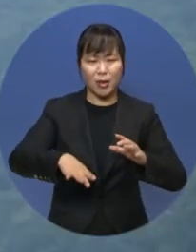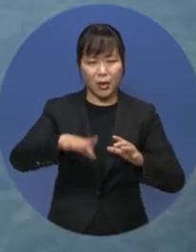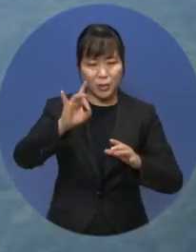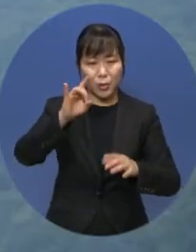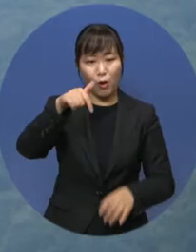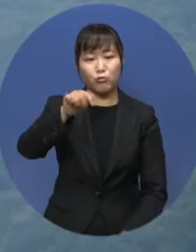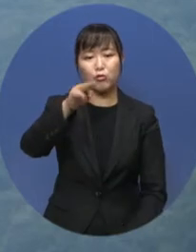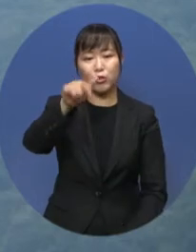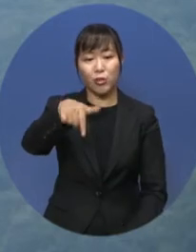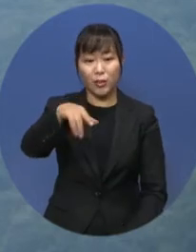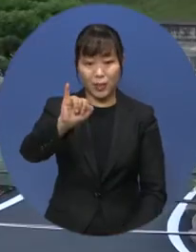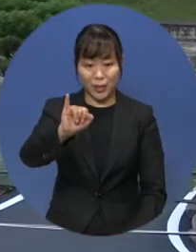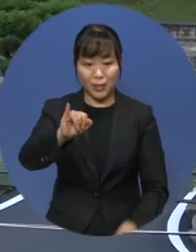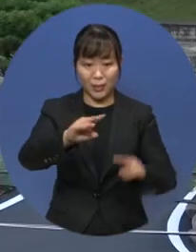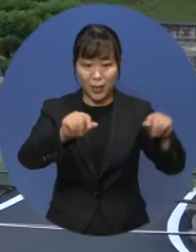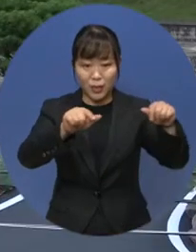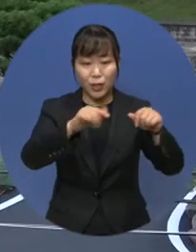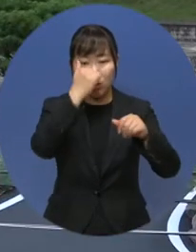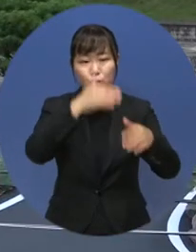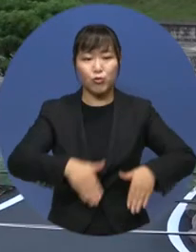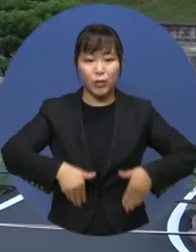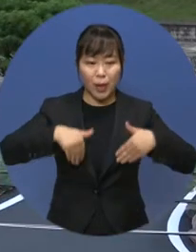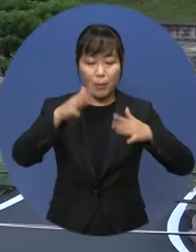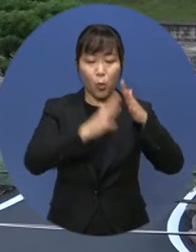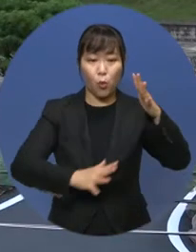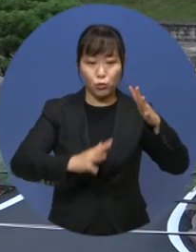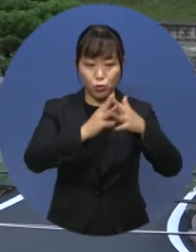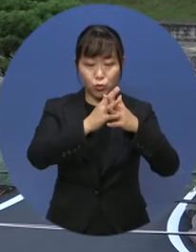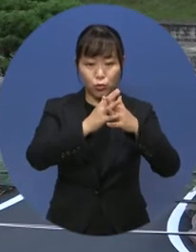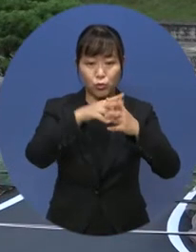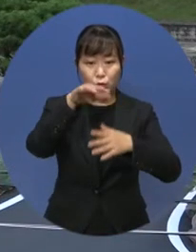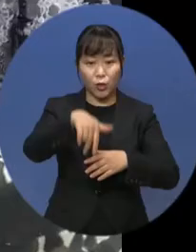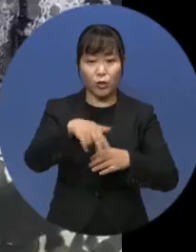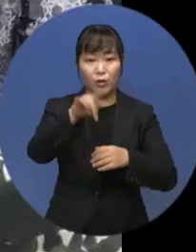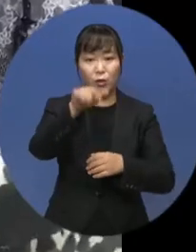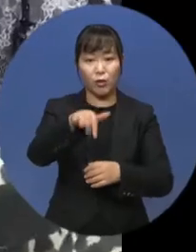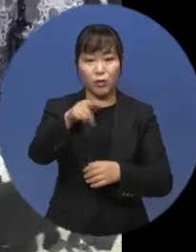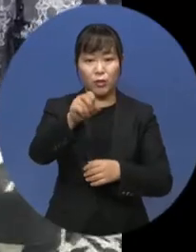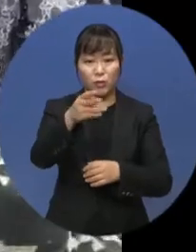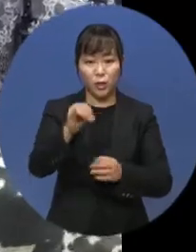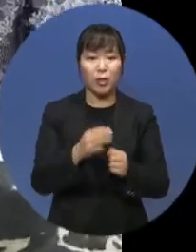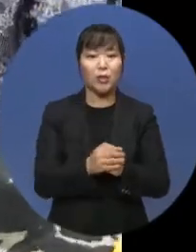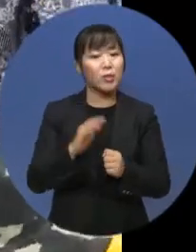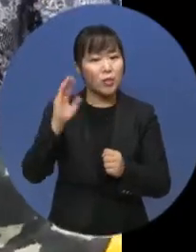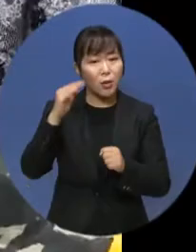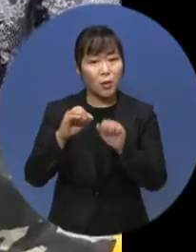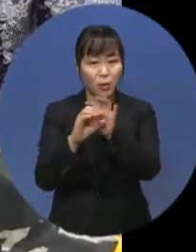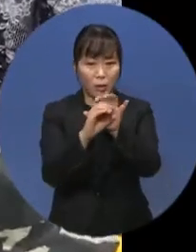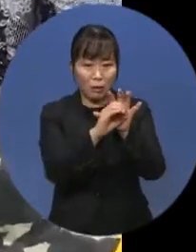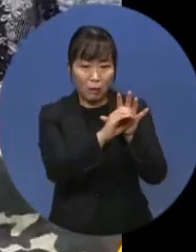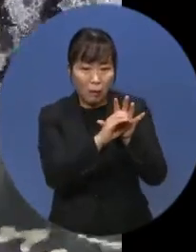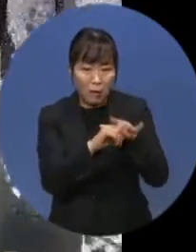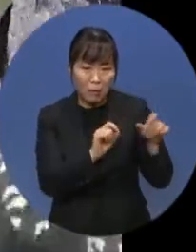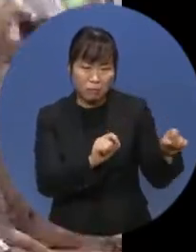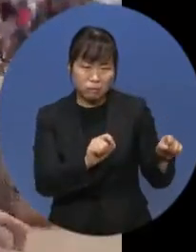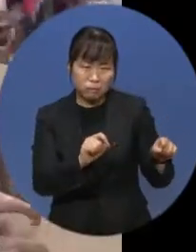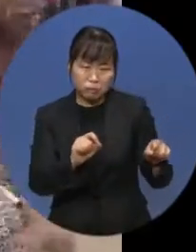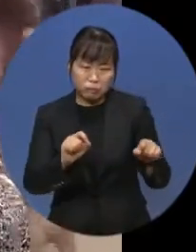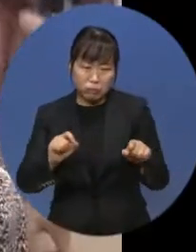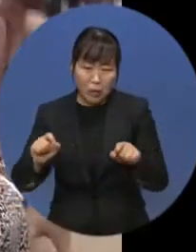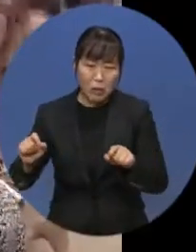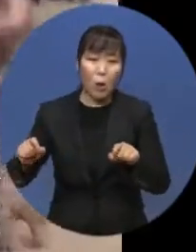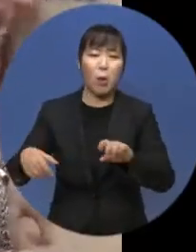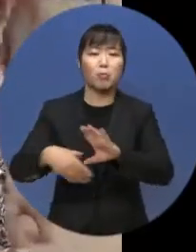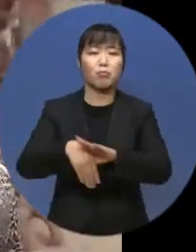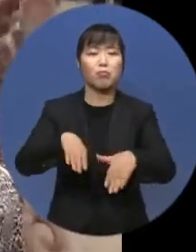유적지인 충남 공주시 석장리동을 마주할 수 있습니다. 최근 코로나19 장기화로 문화